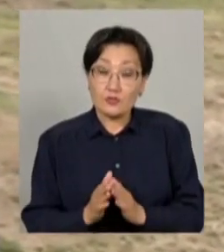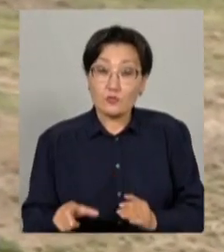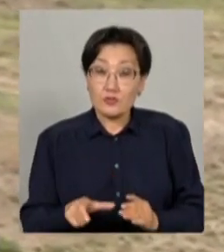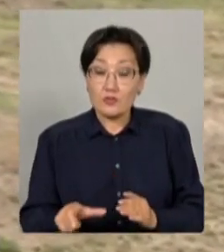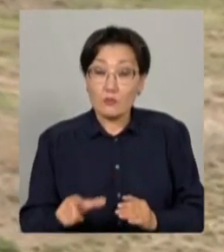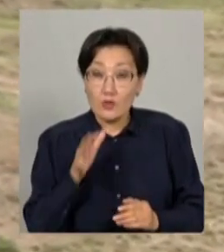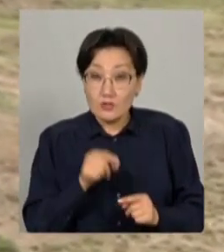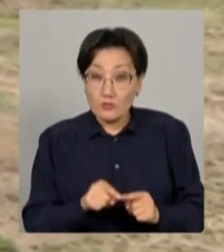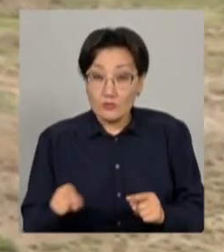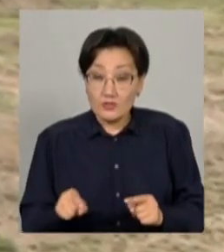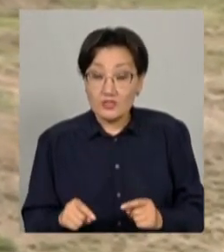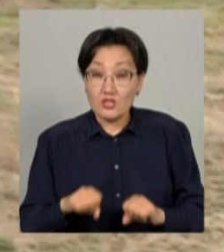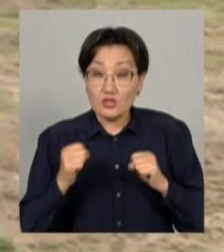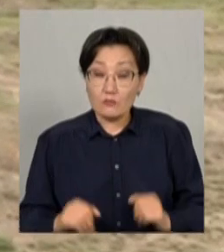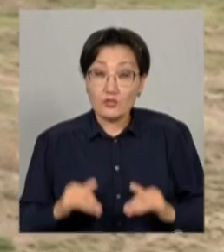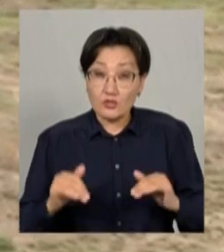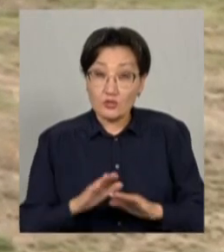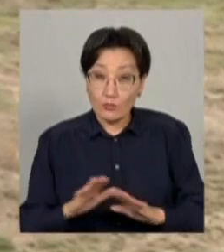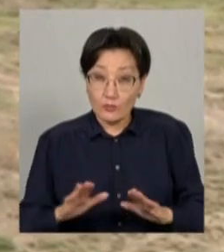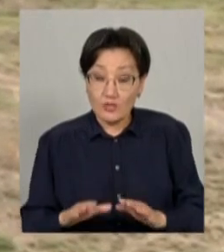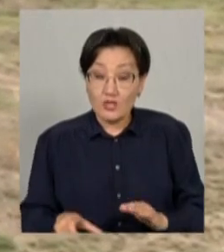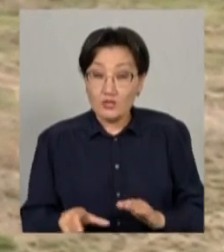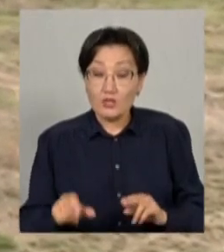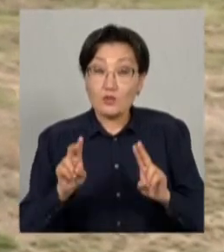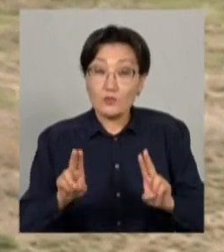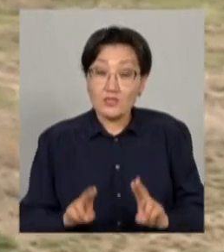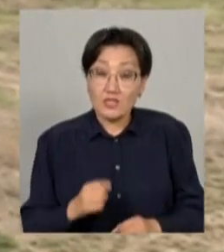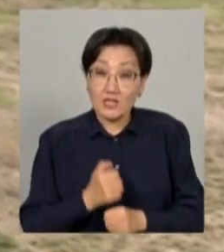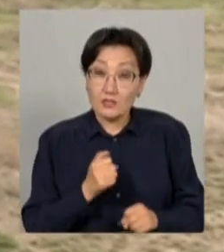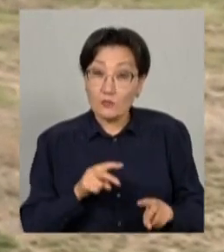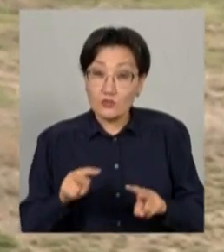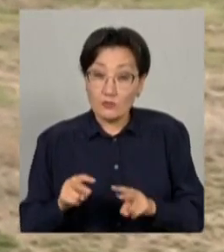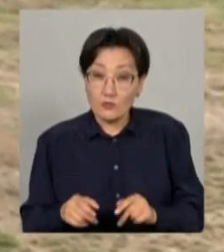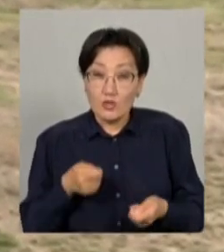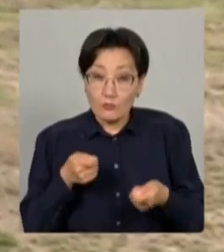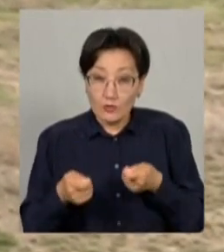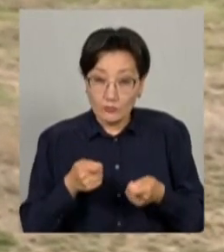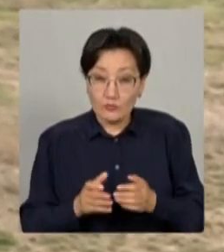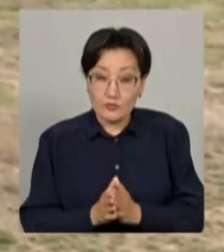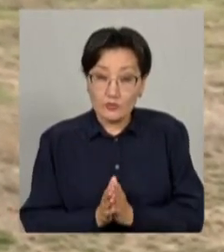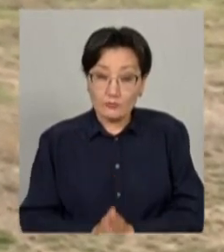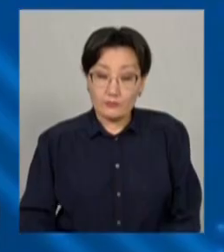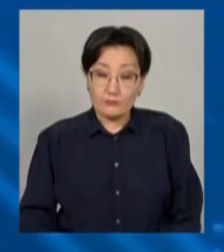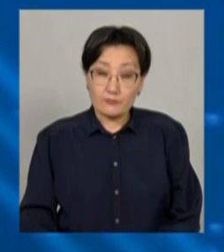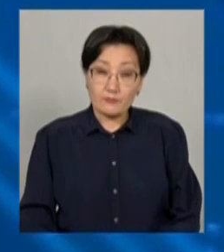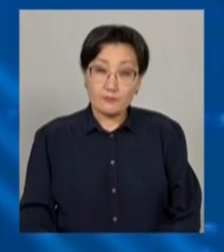жүру барысында жылдамдықтарыңызды асырмай, жол жүру ережелерін қатаң сақтап, мұқият болуларыңызды сұраймыз.